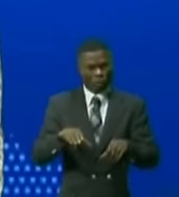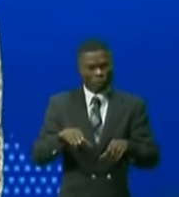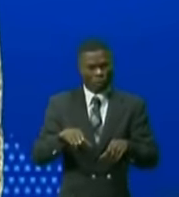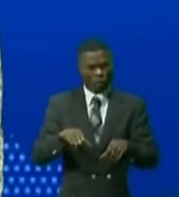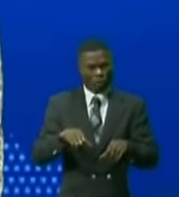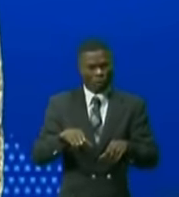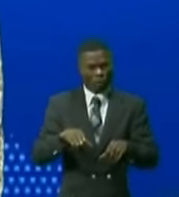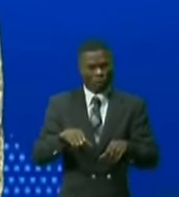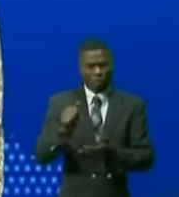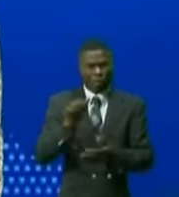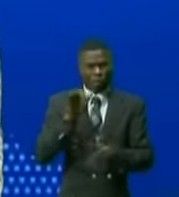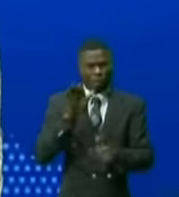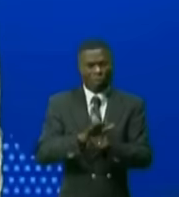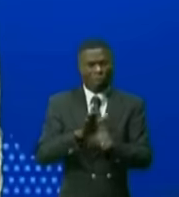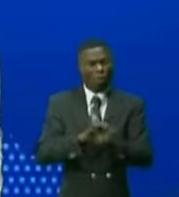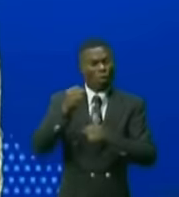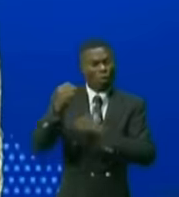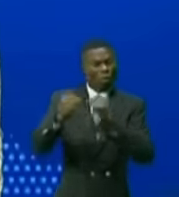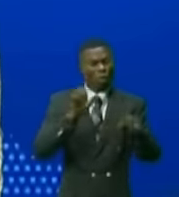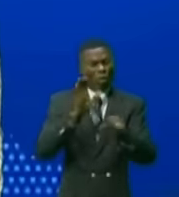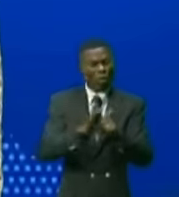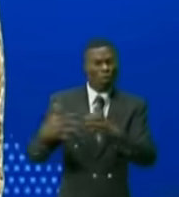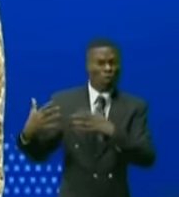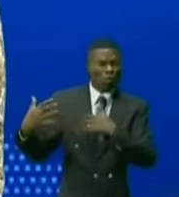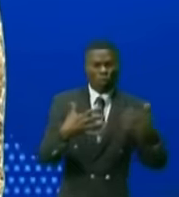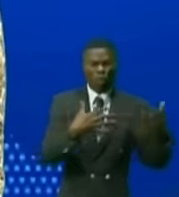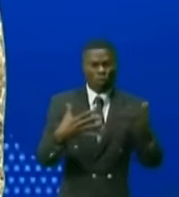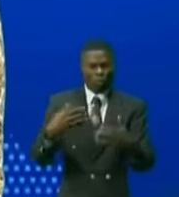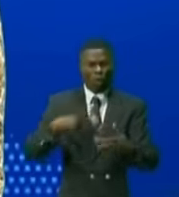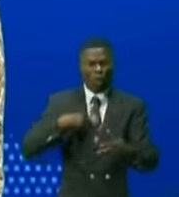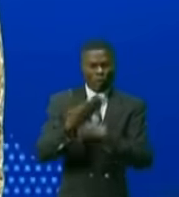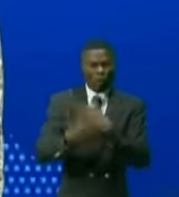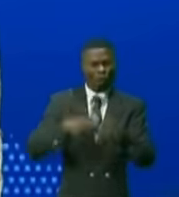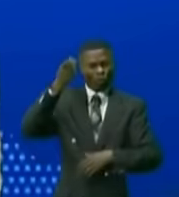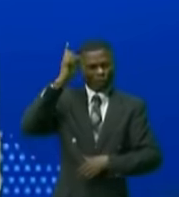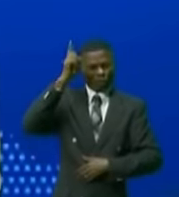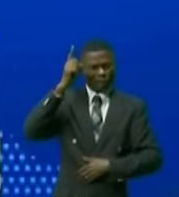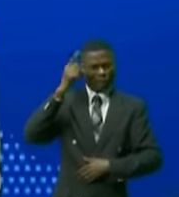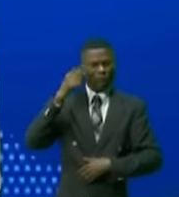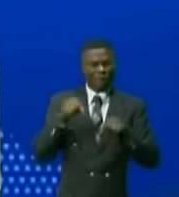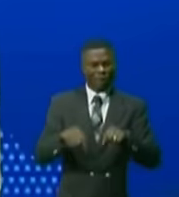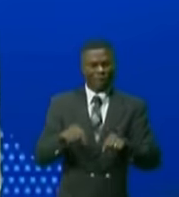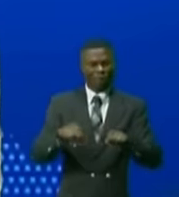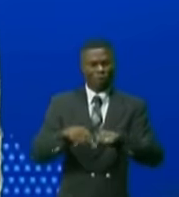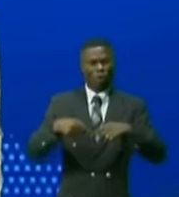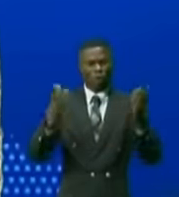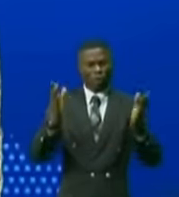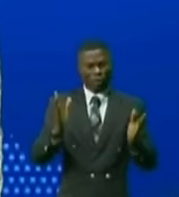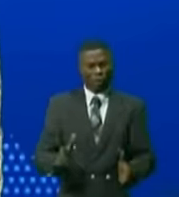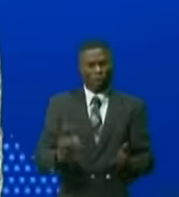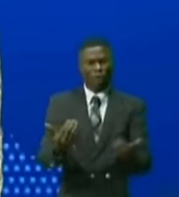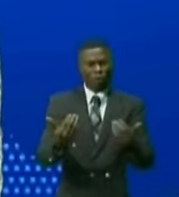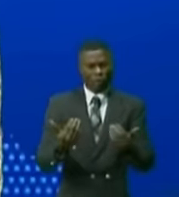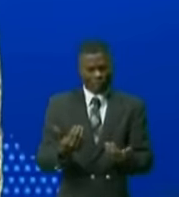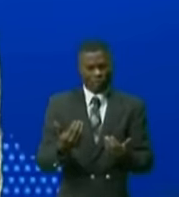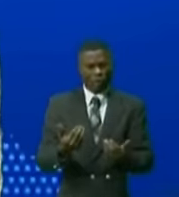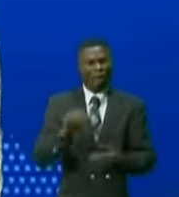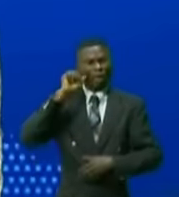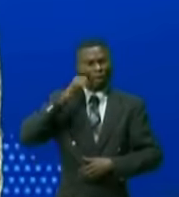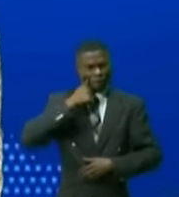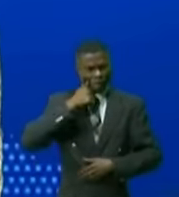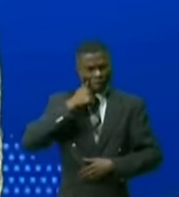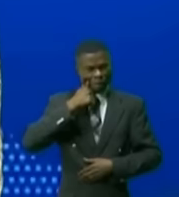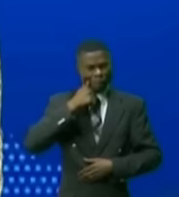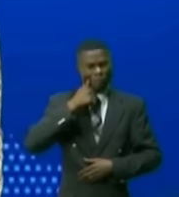hasard. Combat, il y a eu des luttes que nous avons vécues, nous, en tant qu'enfants d'opposants. Et je voudrais vraiment que demain, les